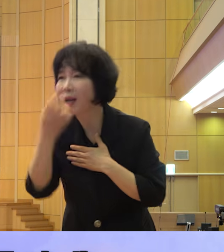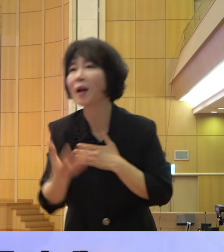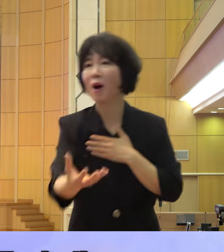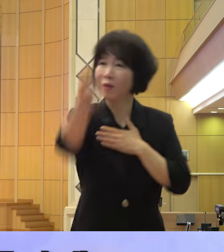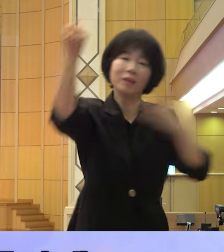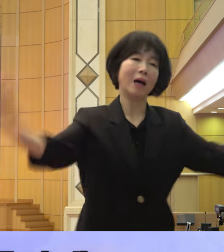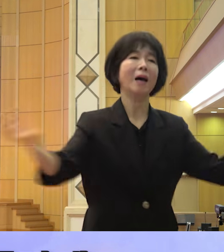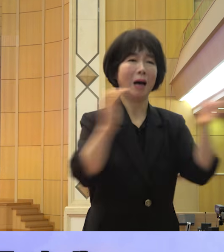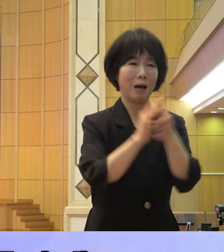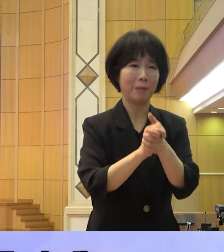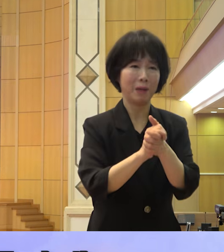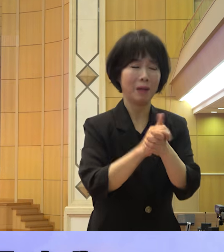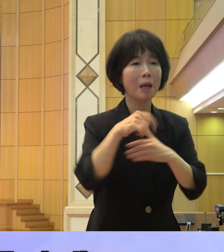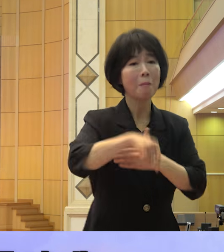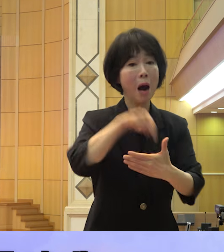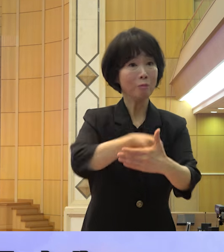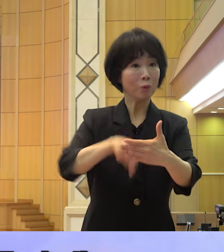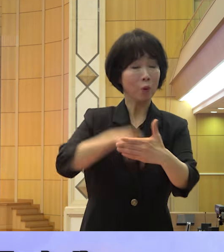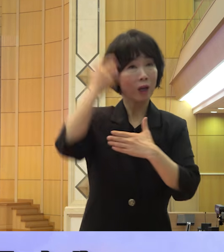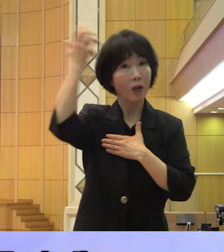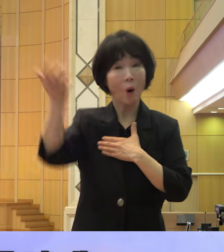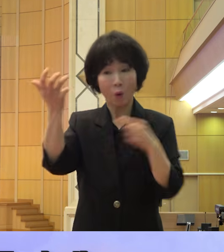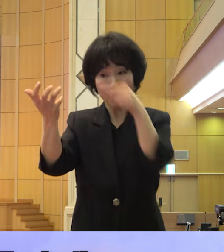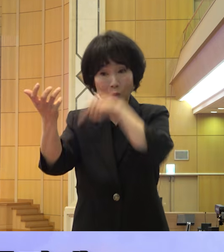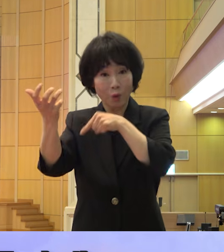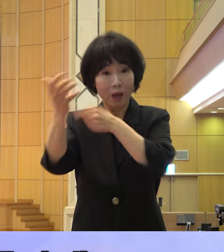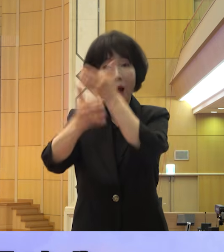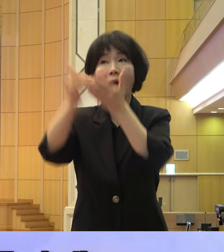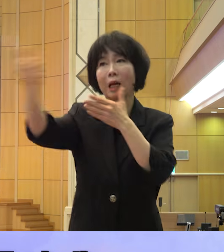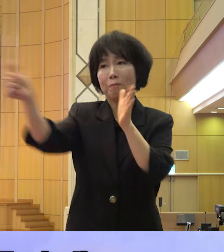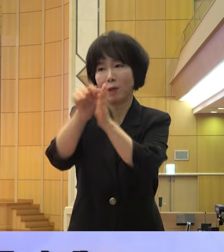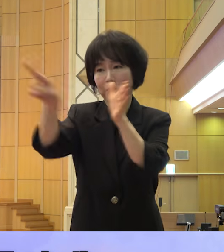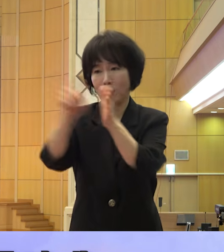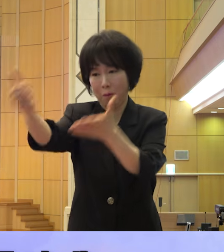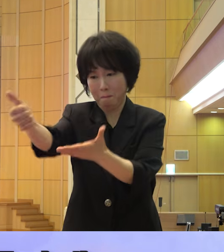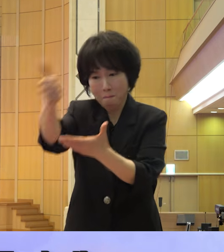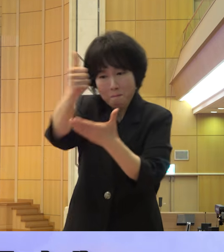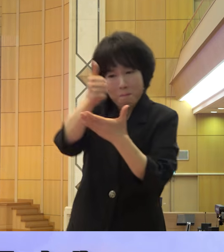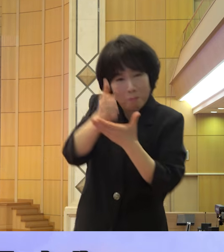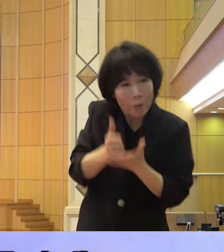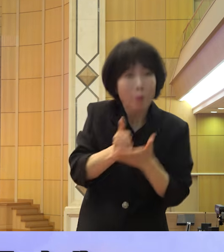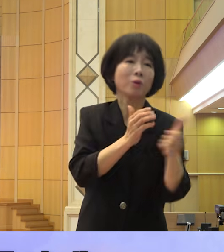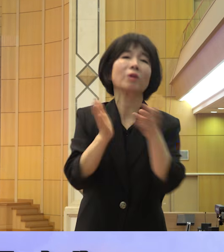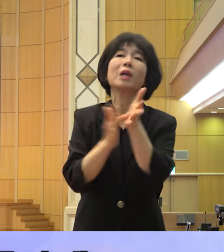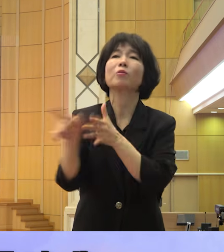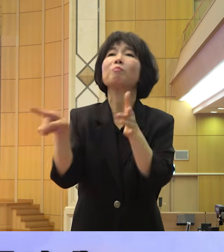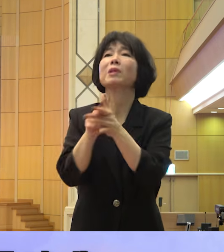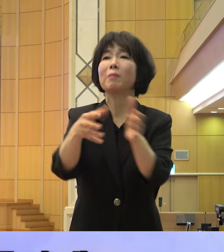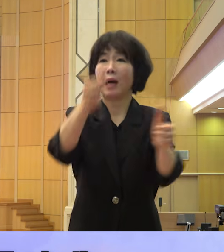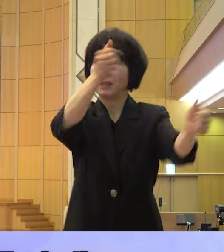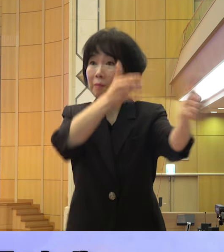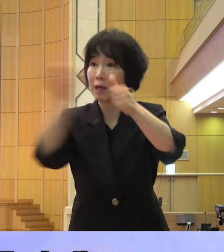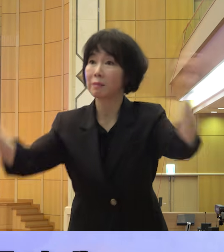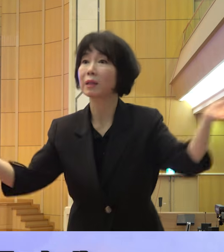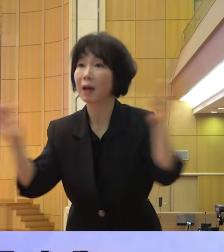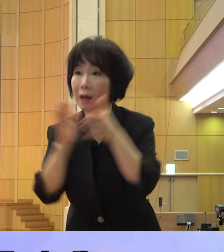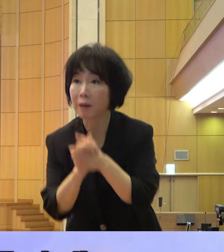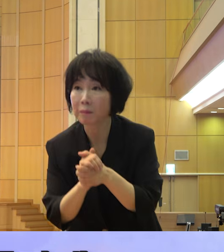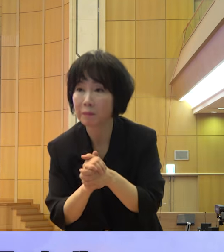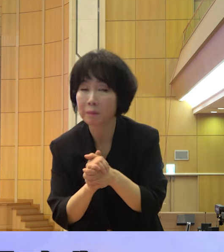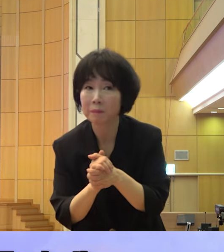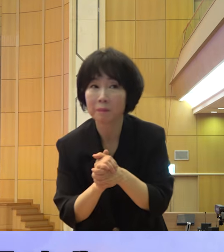그래서 내 마음 속에 내 영혼 속에 하나님을 모시는 거예요. 예수 믿는 거예요. 괜히 믿는 거